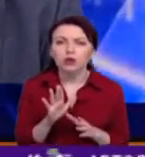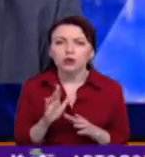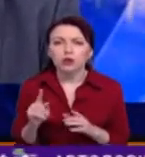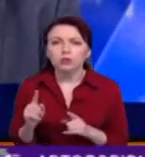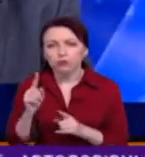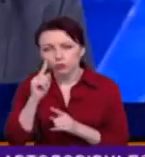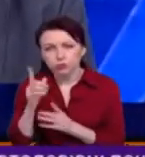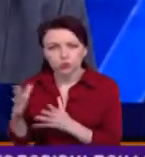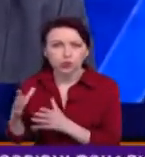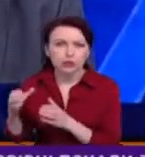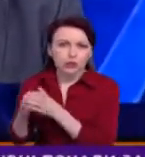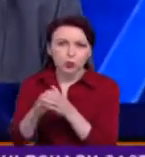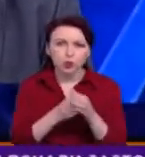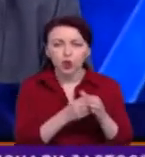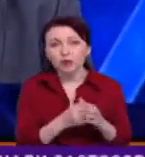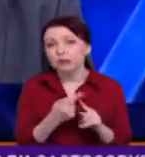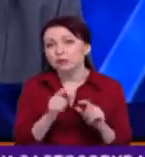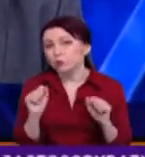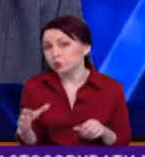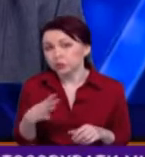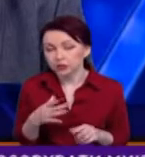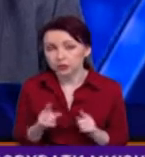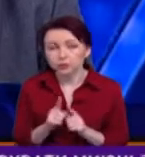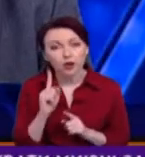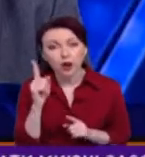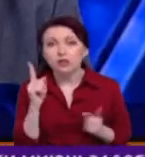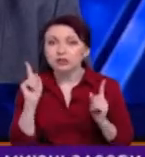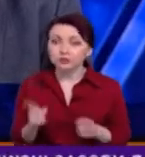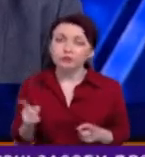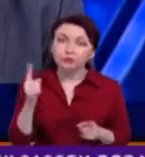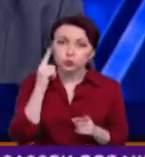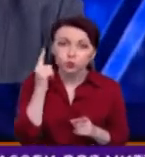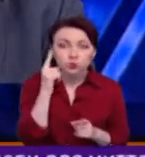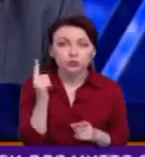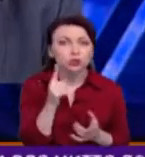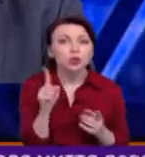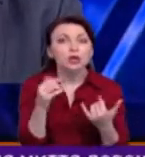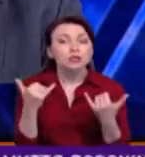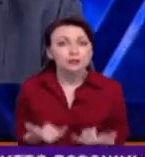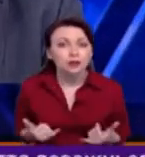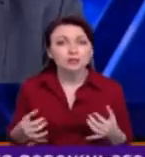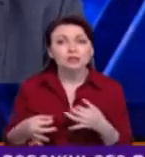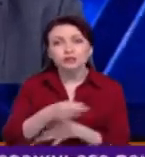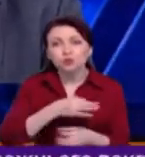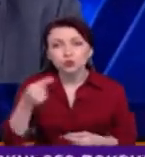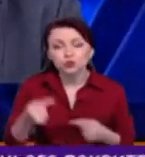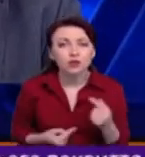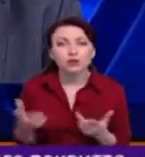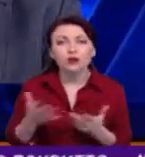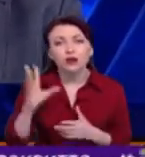там такі моменти. Ну, теоретично це може бути. Але насправді ми розуміємо, що от зараз дискутувати, яка